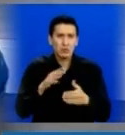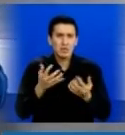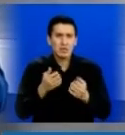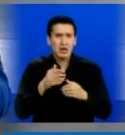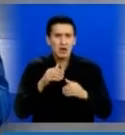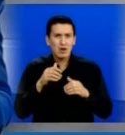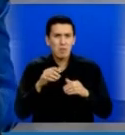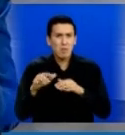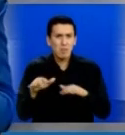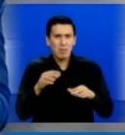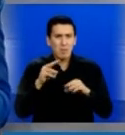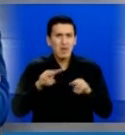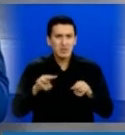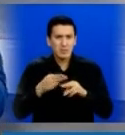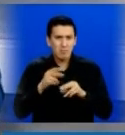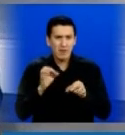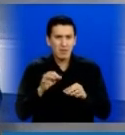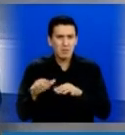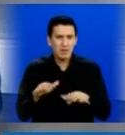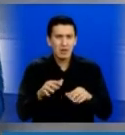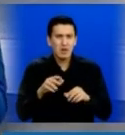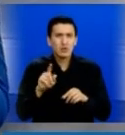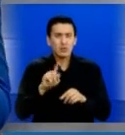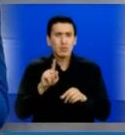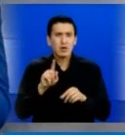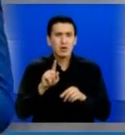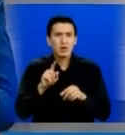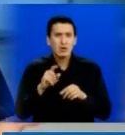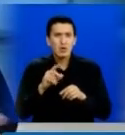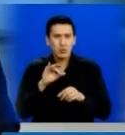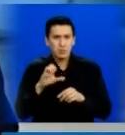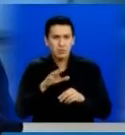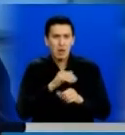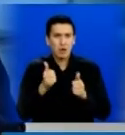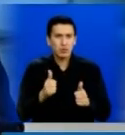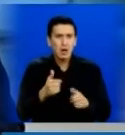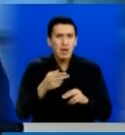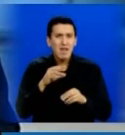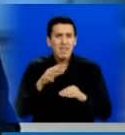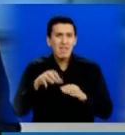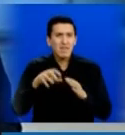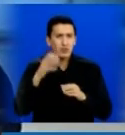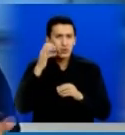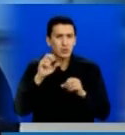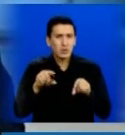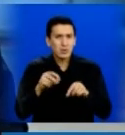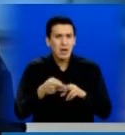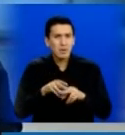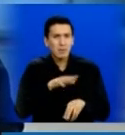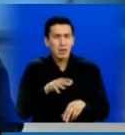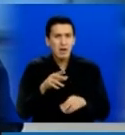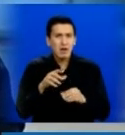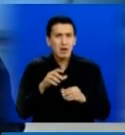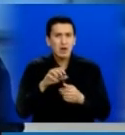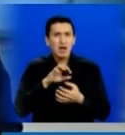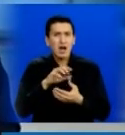правильные меры правительством для того, чтобы стабилизировать курс тенге. Нефть, продажа ее, один из основных